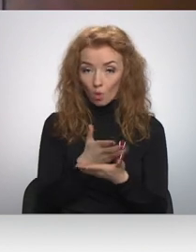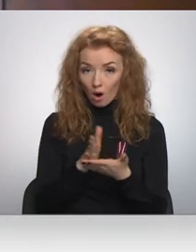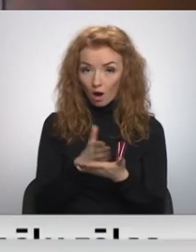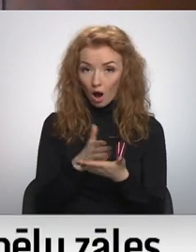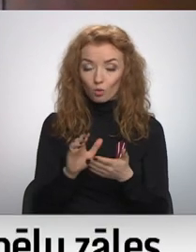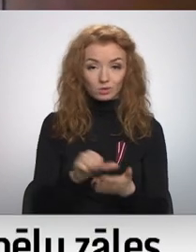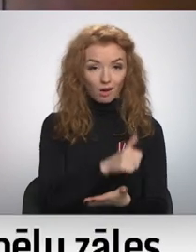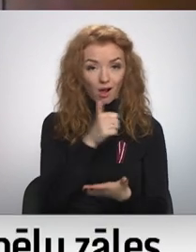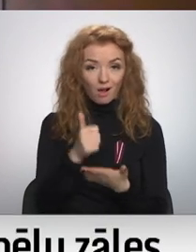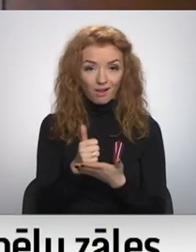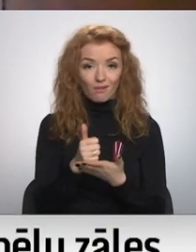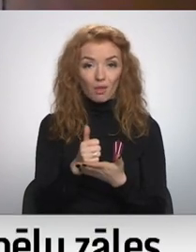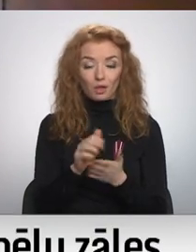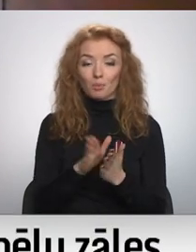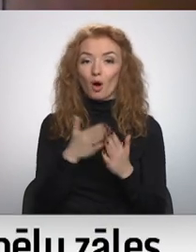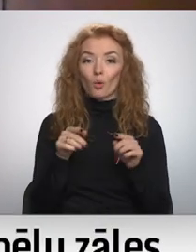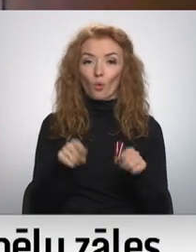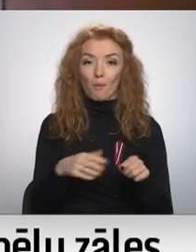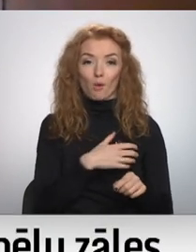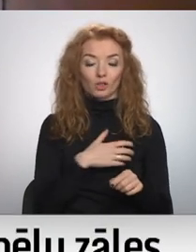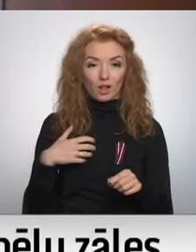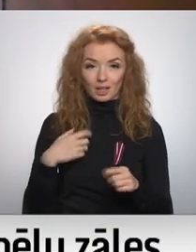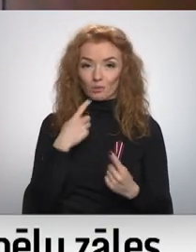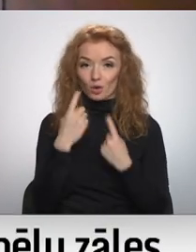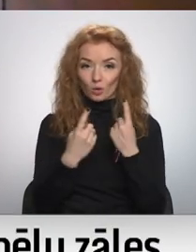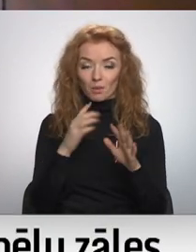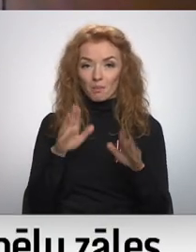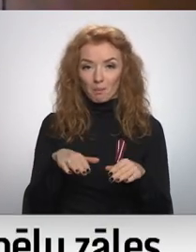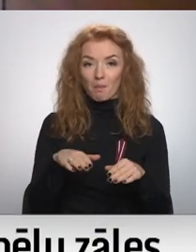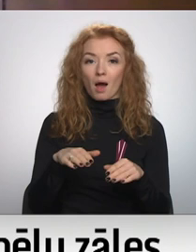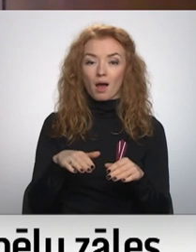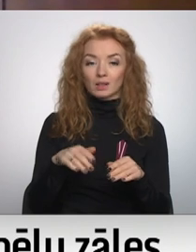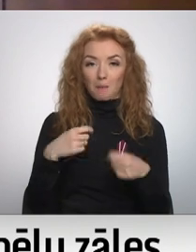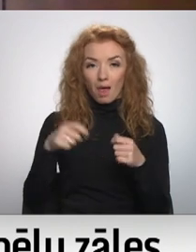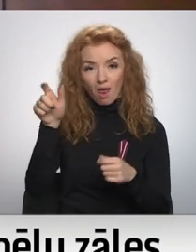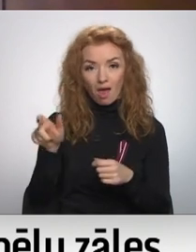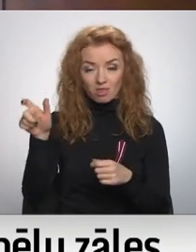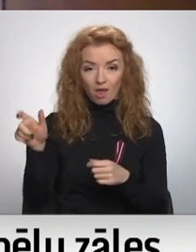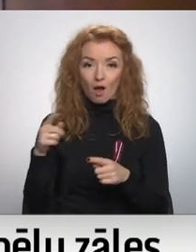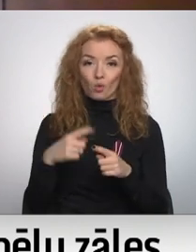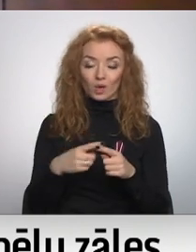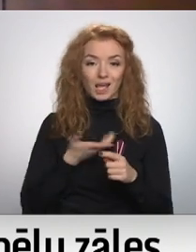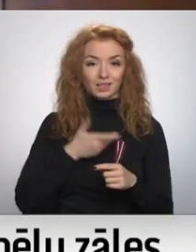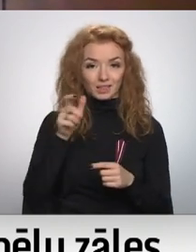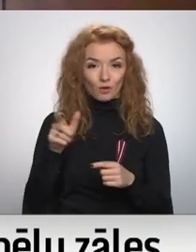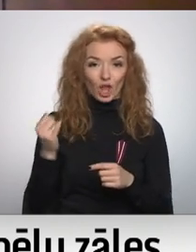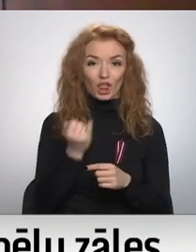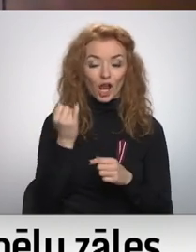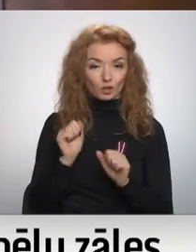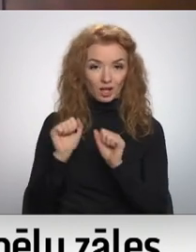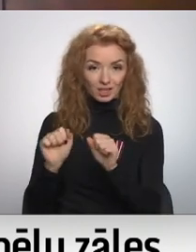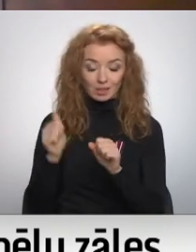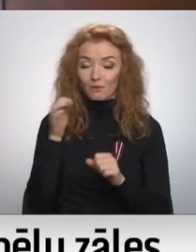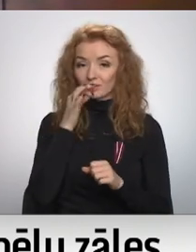atrisināts galvenais, par ko arī šeit pašvaldības runā, spēlētāju un iedzīvotāju interešu aizsardzība. Es domāju, ka